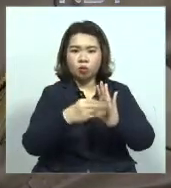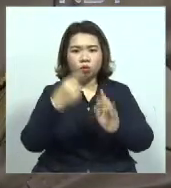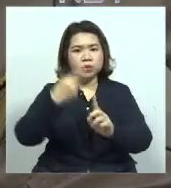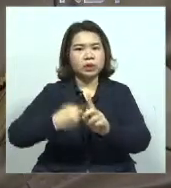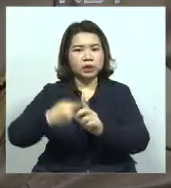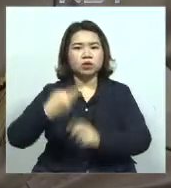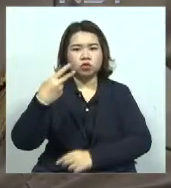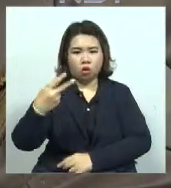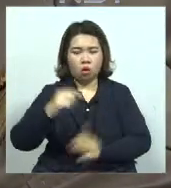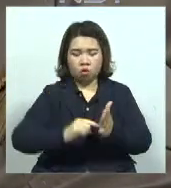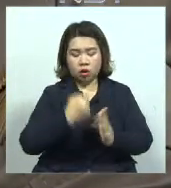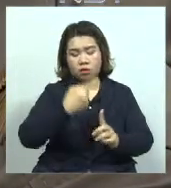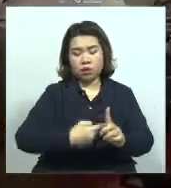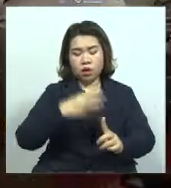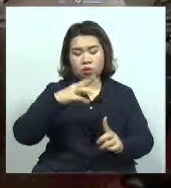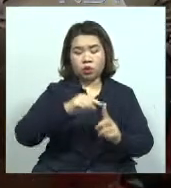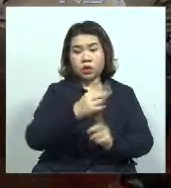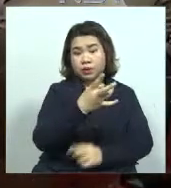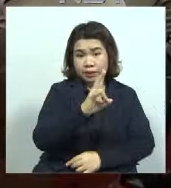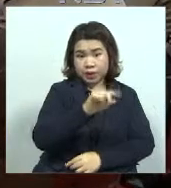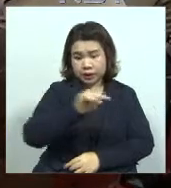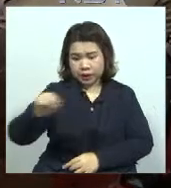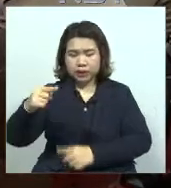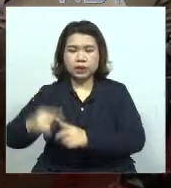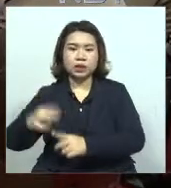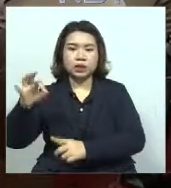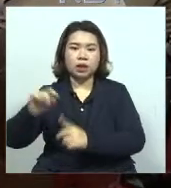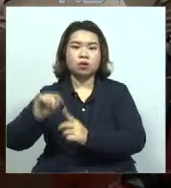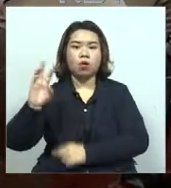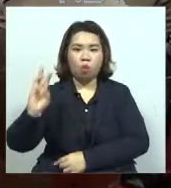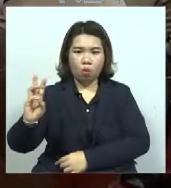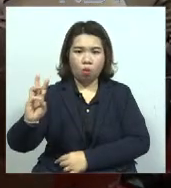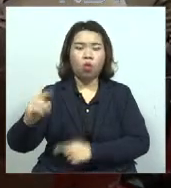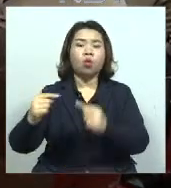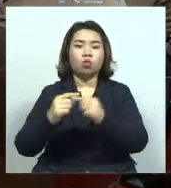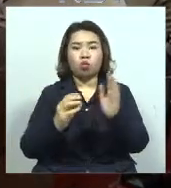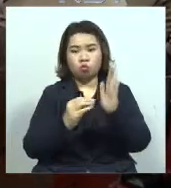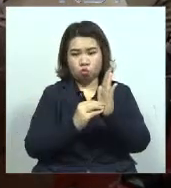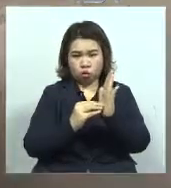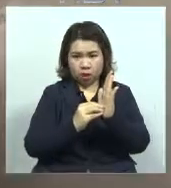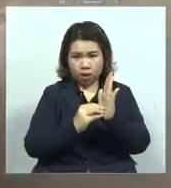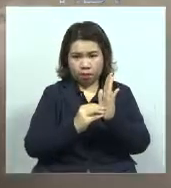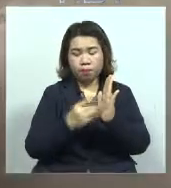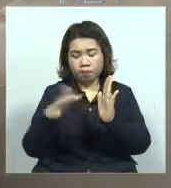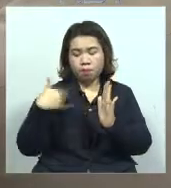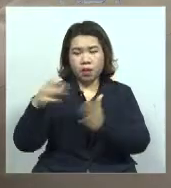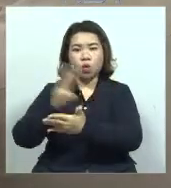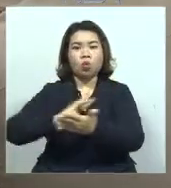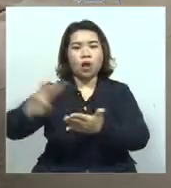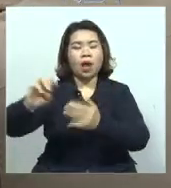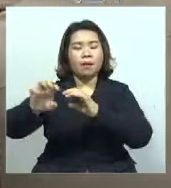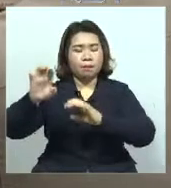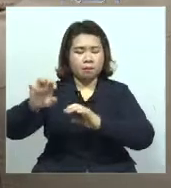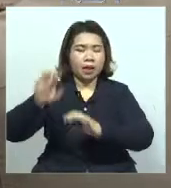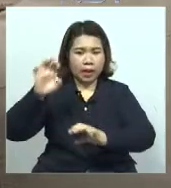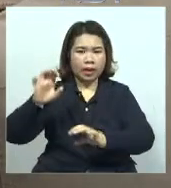เดือนค่ะตั้งแต่วันที่17มิถุนายนไปจนถึงวันที่6กันยายนที่กรุงเทพมหานครและวิทยาลัยมหาดไทยอ